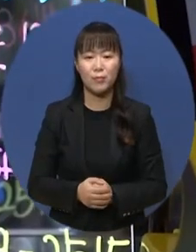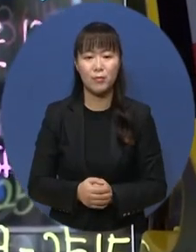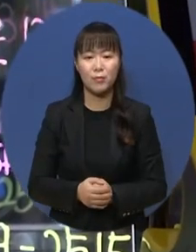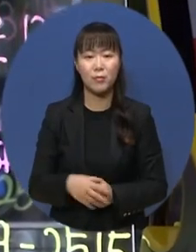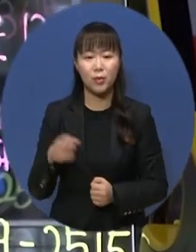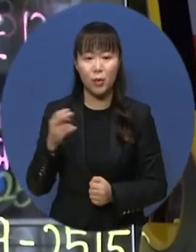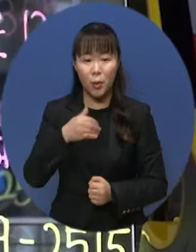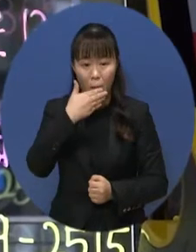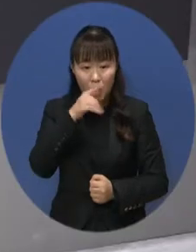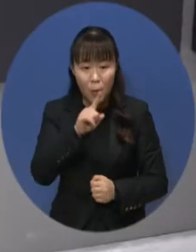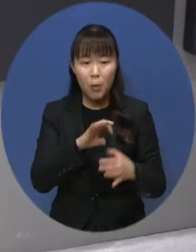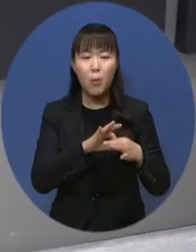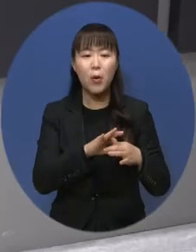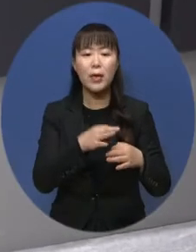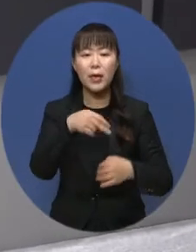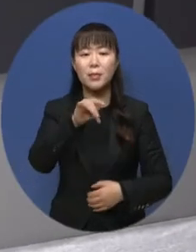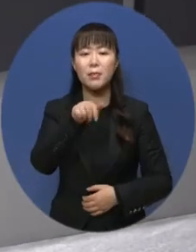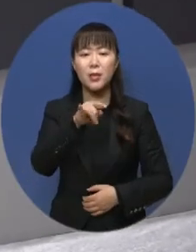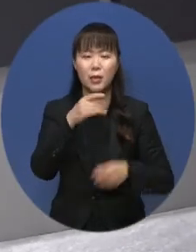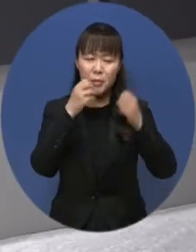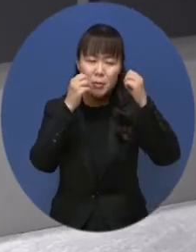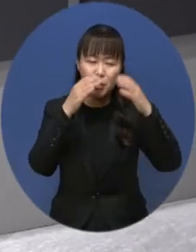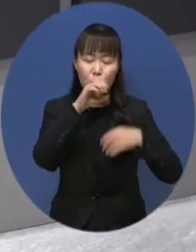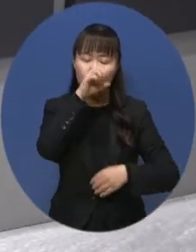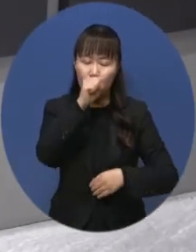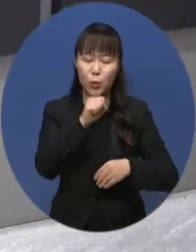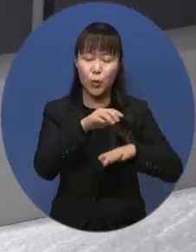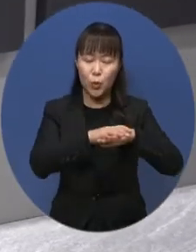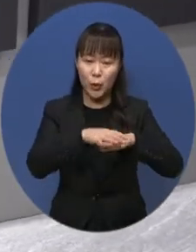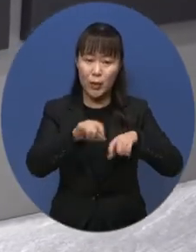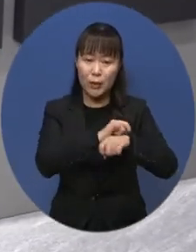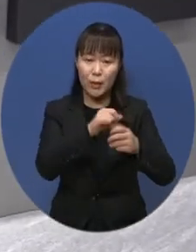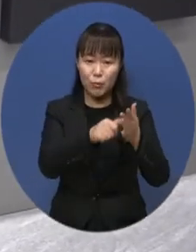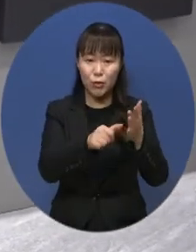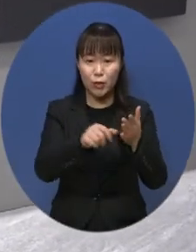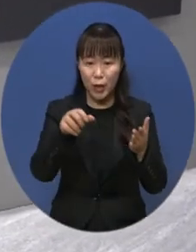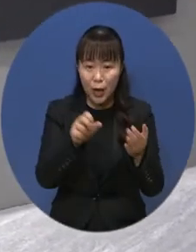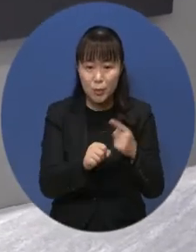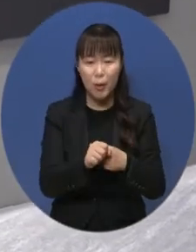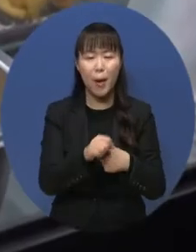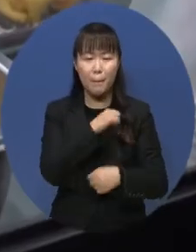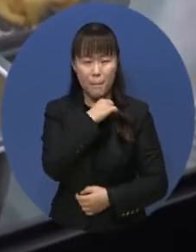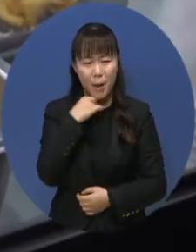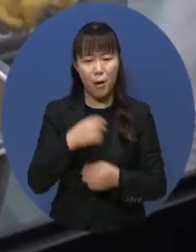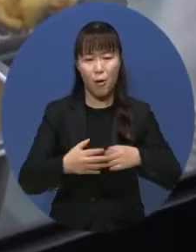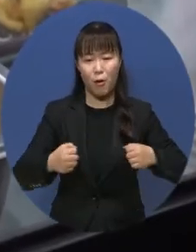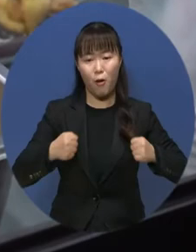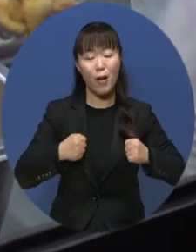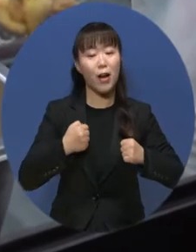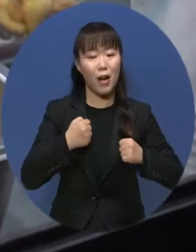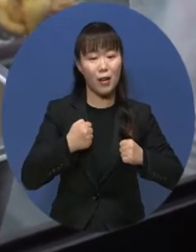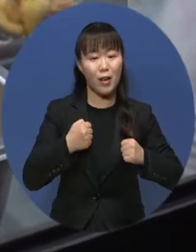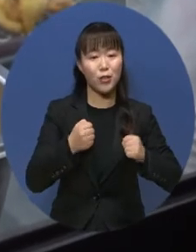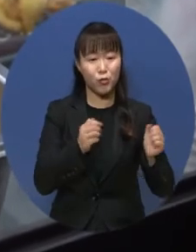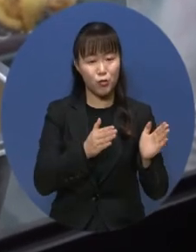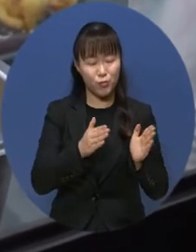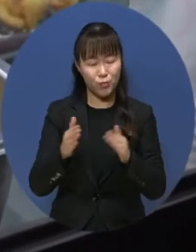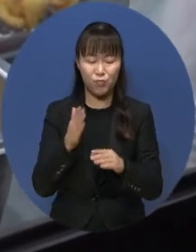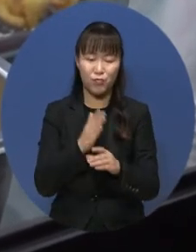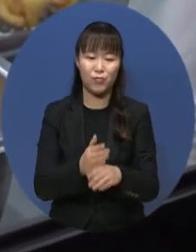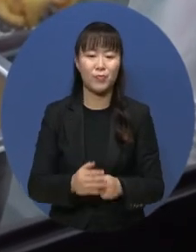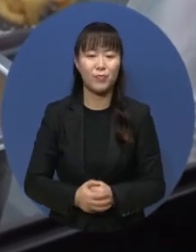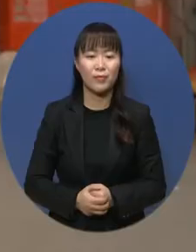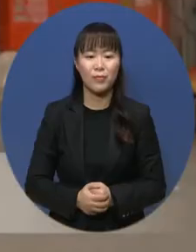또한 요식업은 김제에서 나오는 신선하고 좋은 농특산물을 이용해 맛과 건강까지 챙길 수 있도록 하고